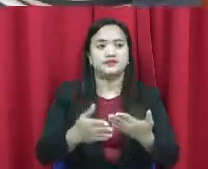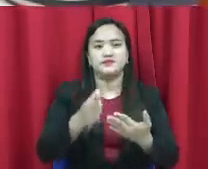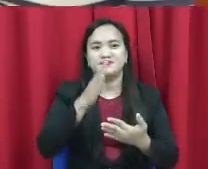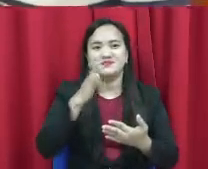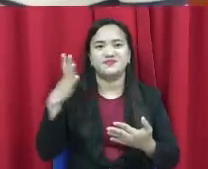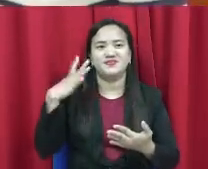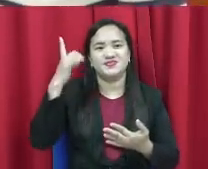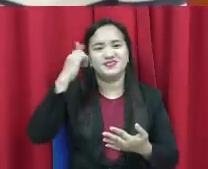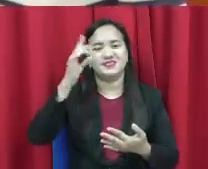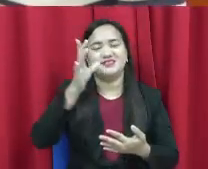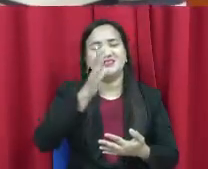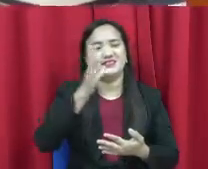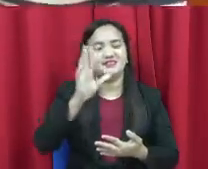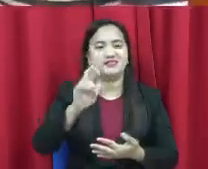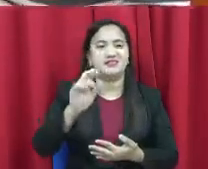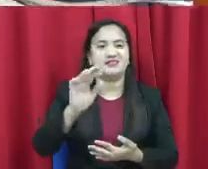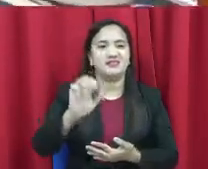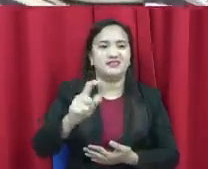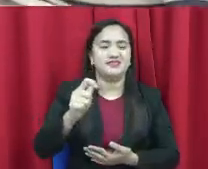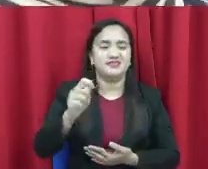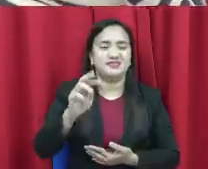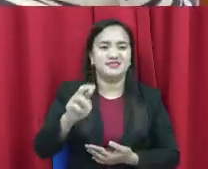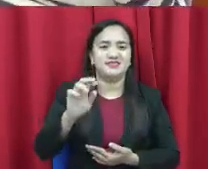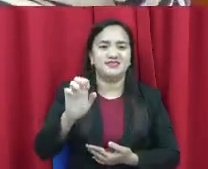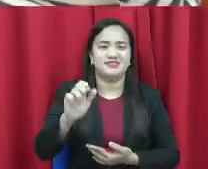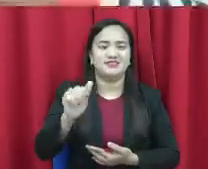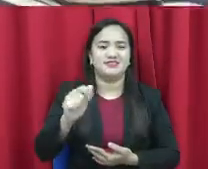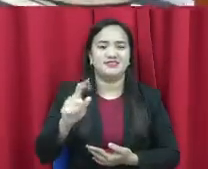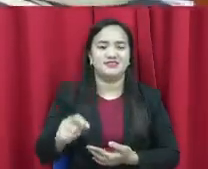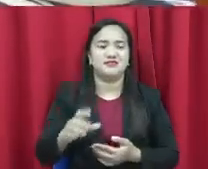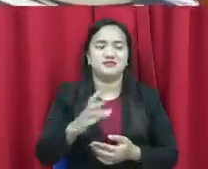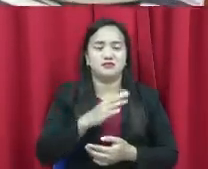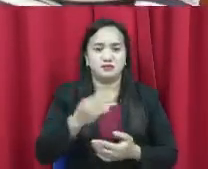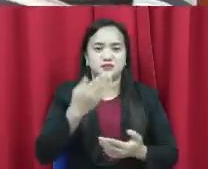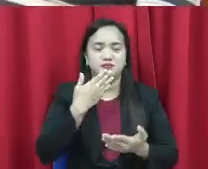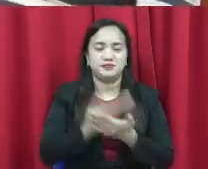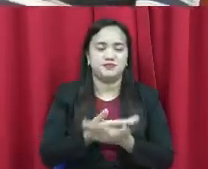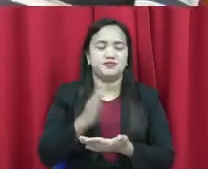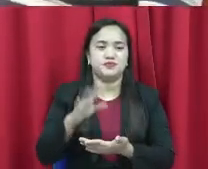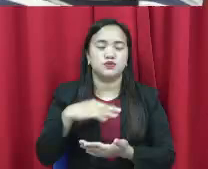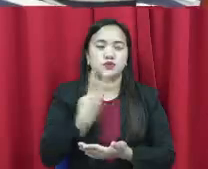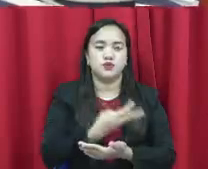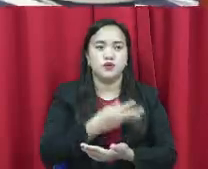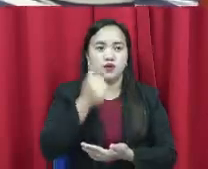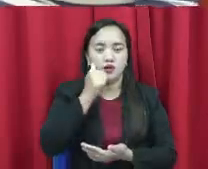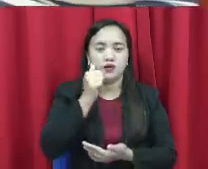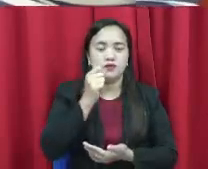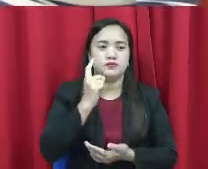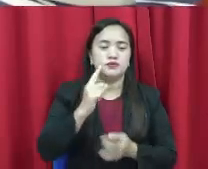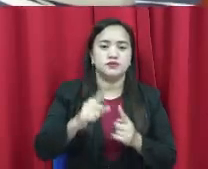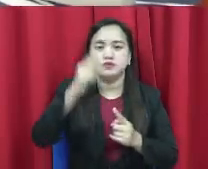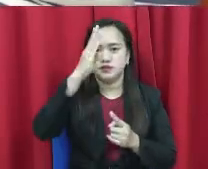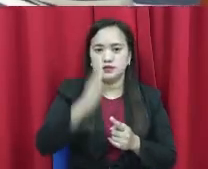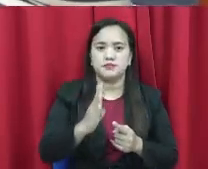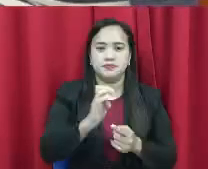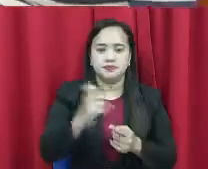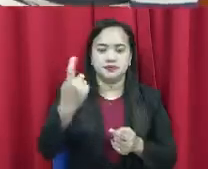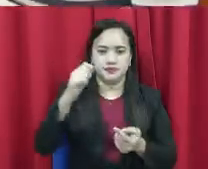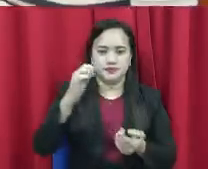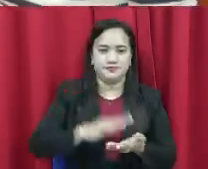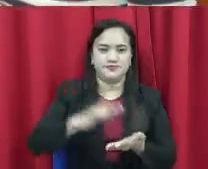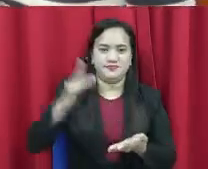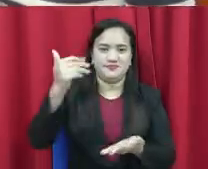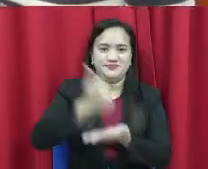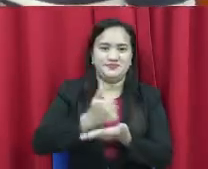alr so muli Magandang hapon po sa ating lahat at lagi po naming sinasabi po dito To God be the